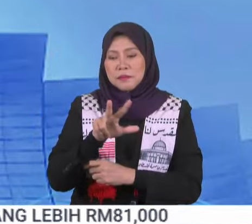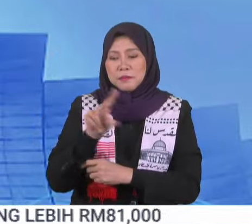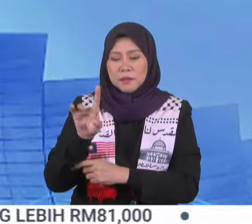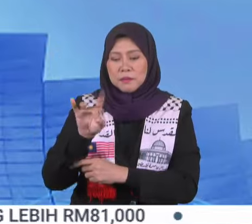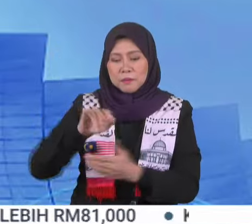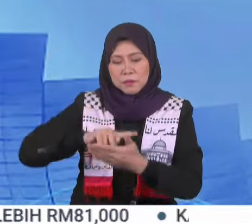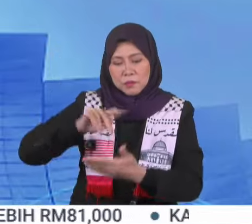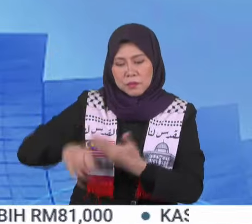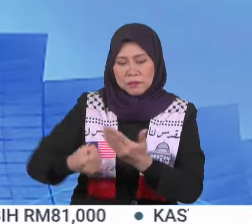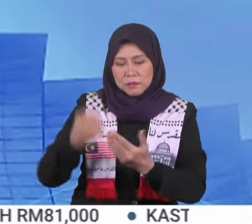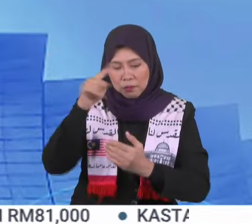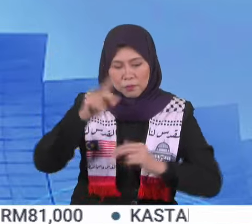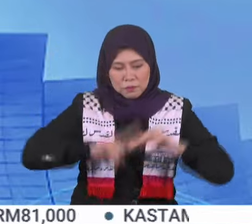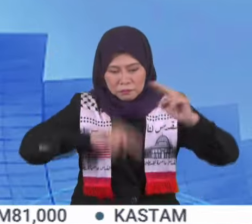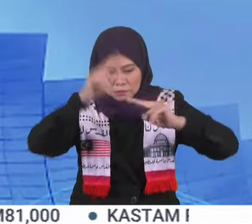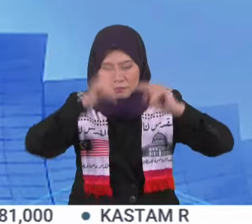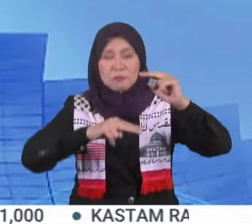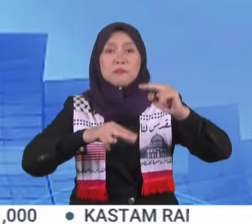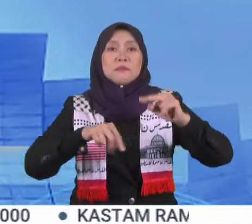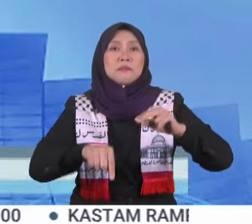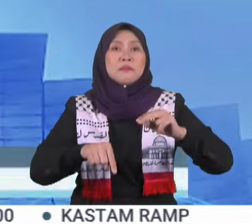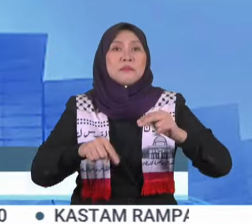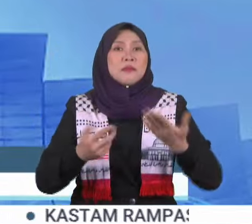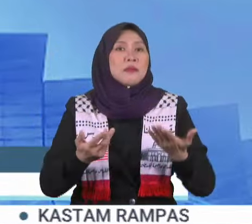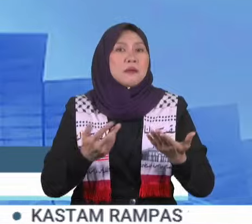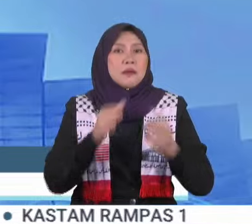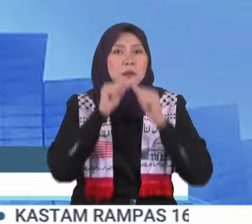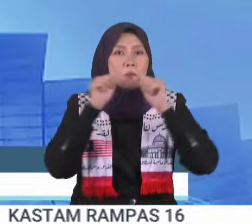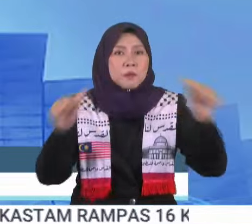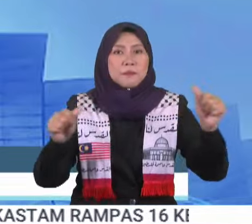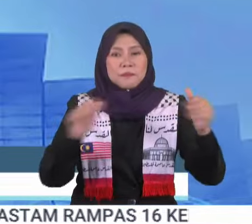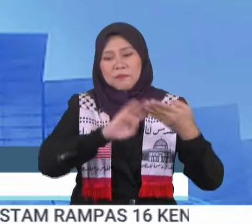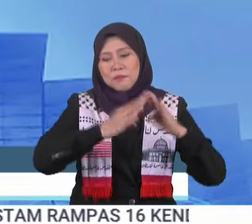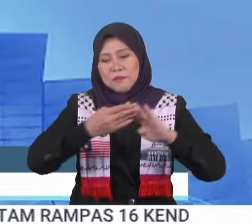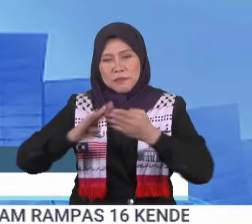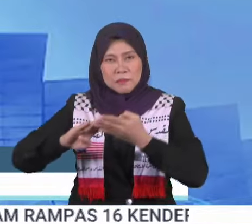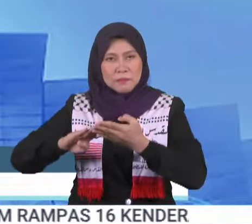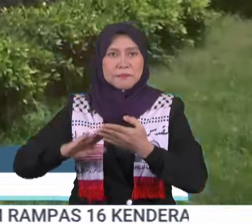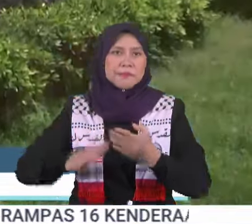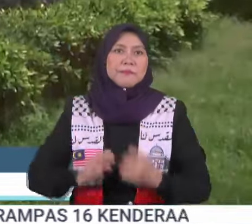bagi melestari pembangunan infrastruktur awam dan komuniti di negeri berkenaan.